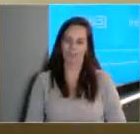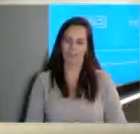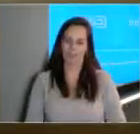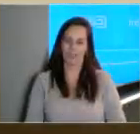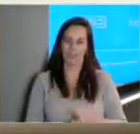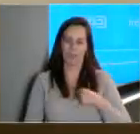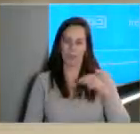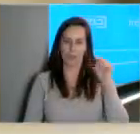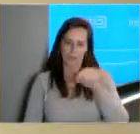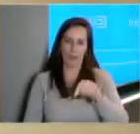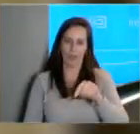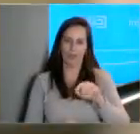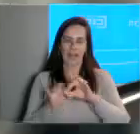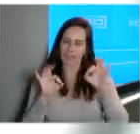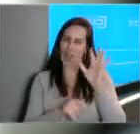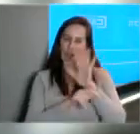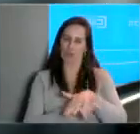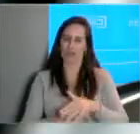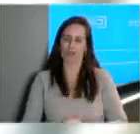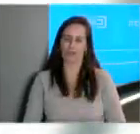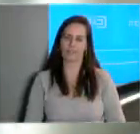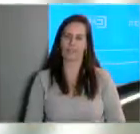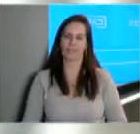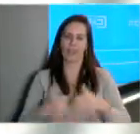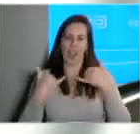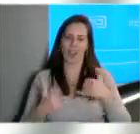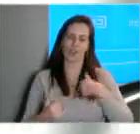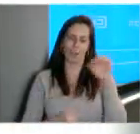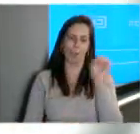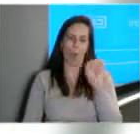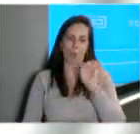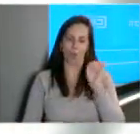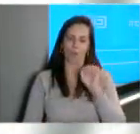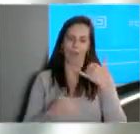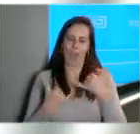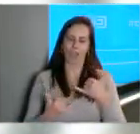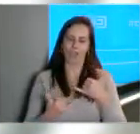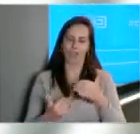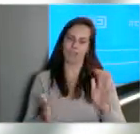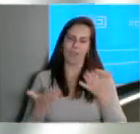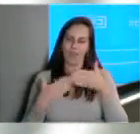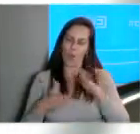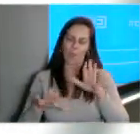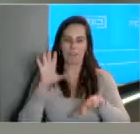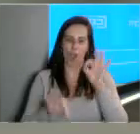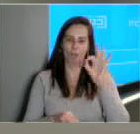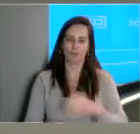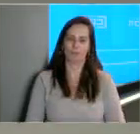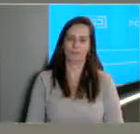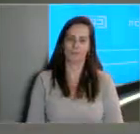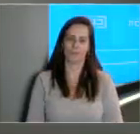שלנו בדרך לקלפי, נתחיל להשפיע. אז עכשיו אנחנו באוטו, ועכשיו מונים, יאללה, יוצאים ללכת להצביע.